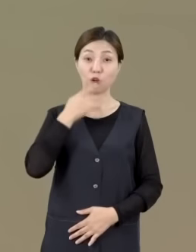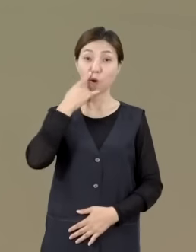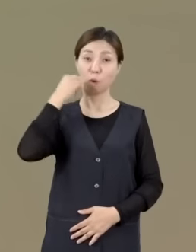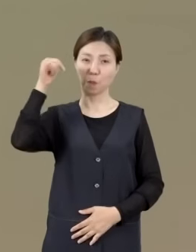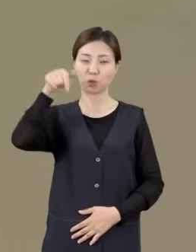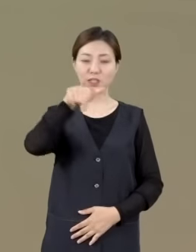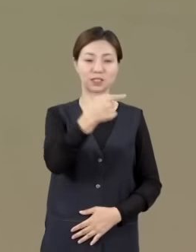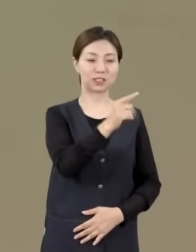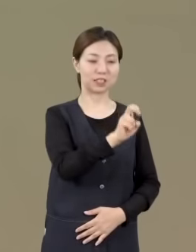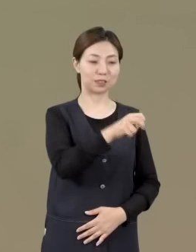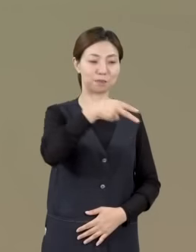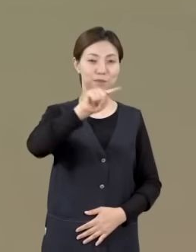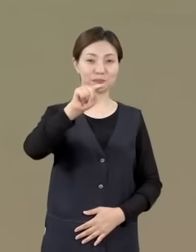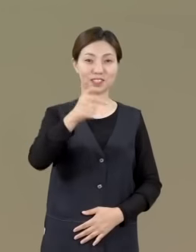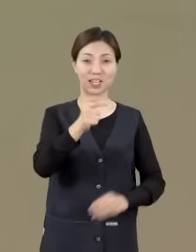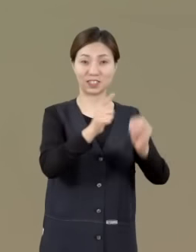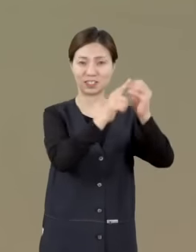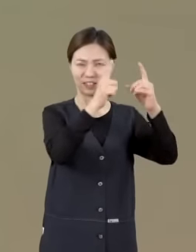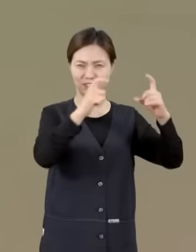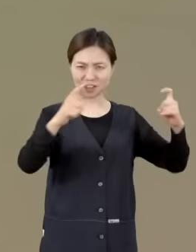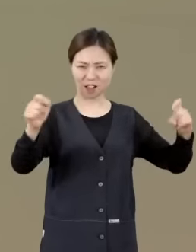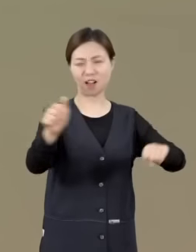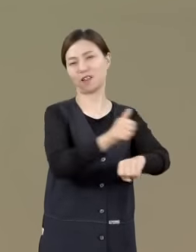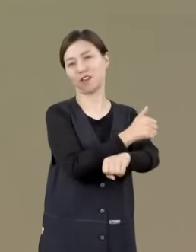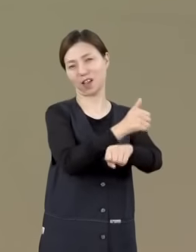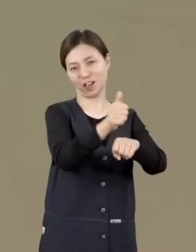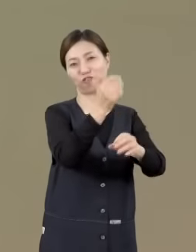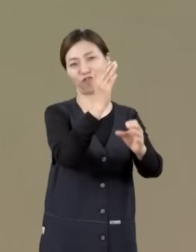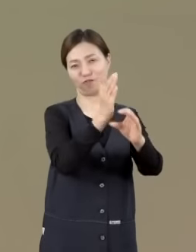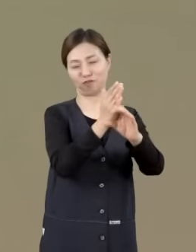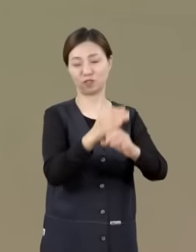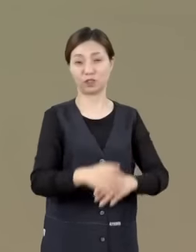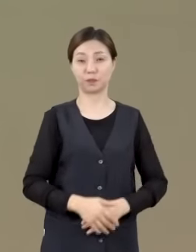되겠습니다 저의 어머니는 금산사에